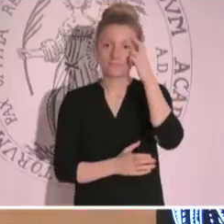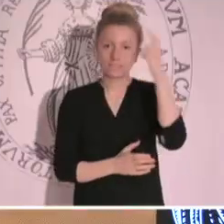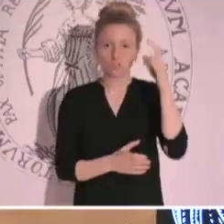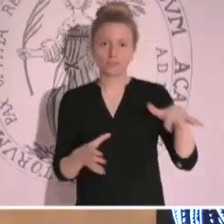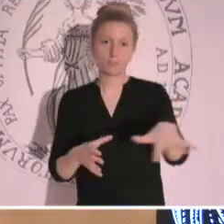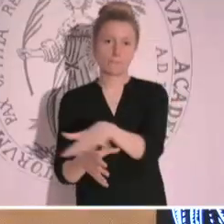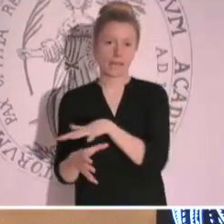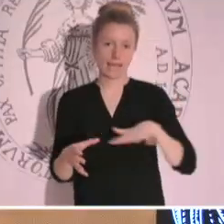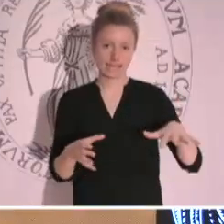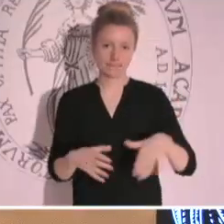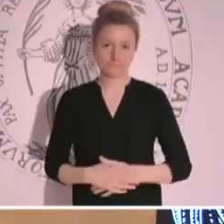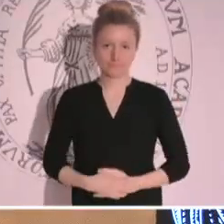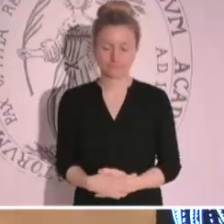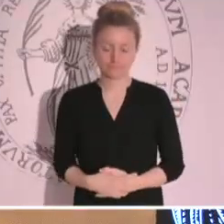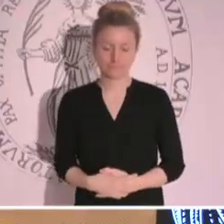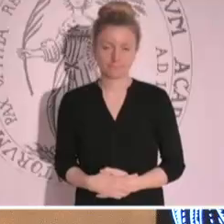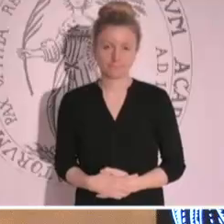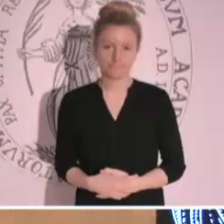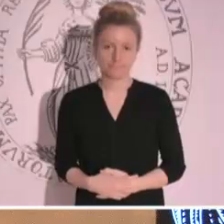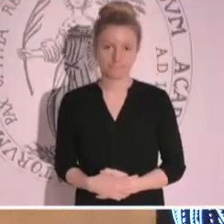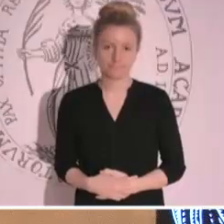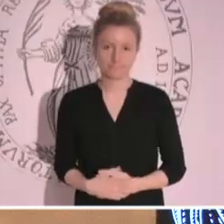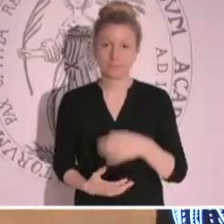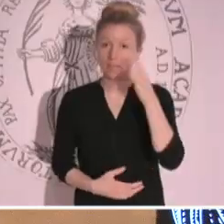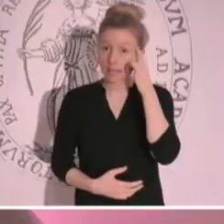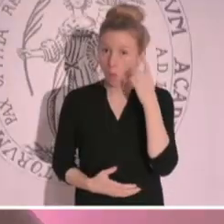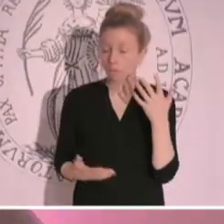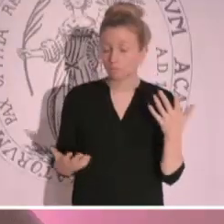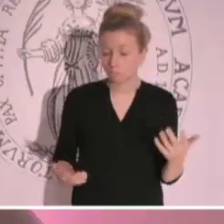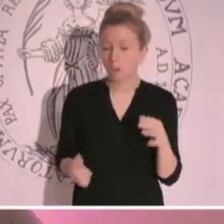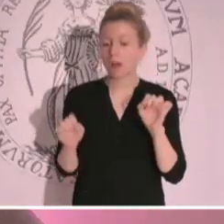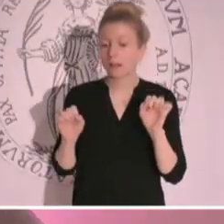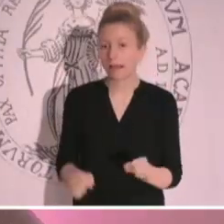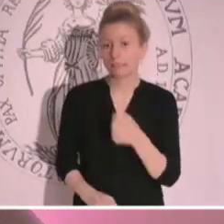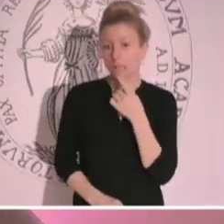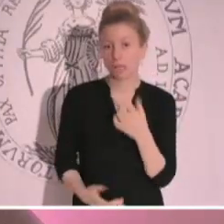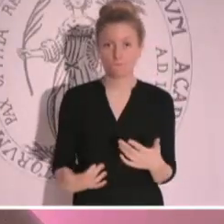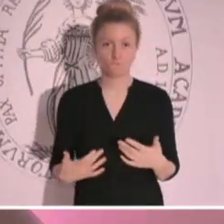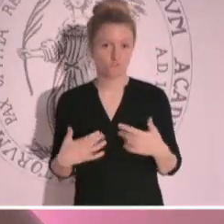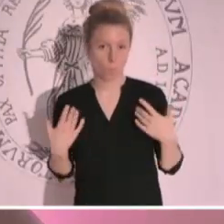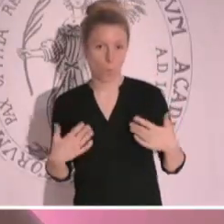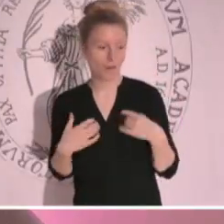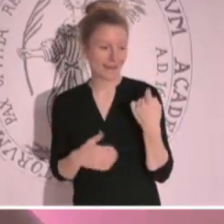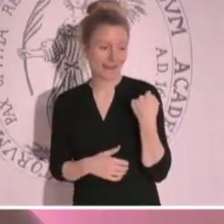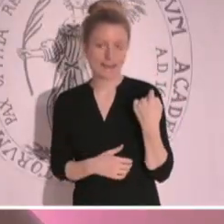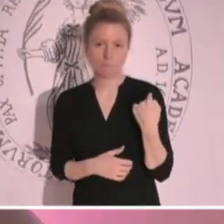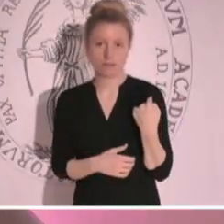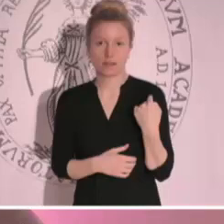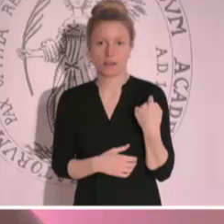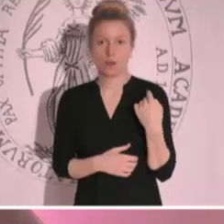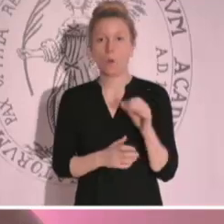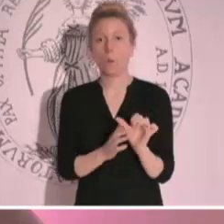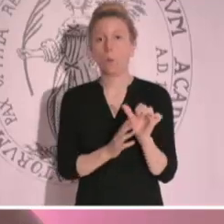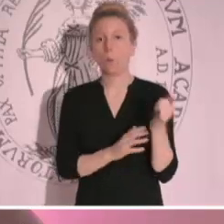Und ich glaube, Sie können hier wirklich froh sein, das ist nicht untertrieben, was der Oberbürgermeister sagte.